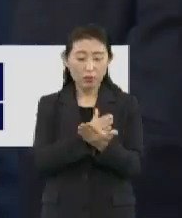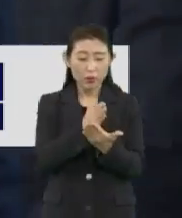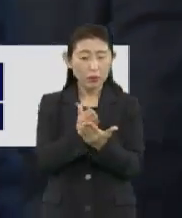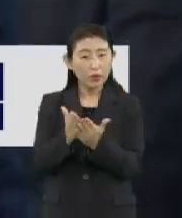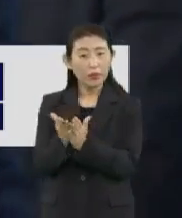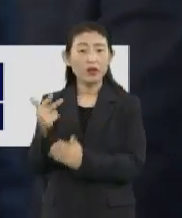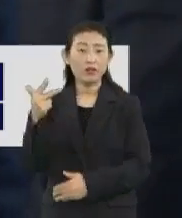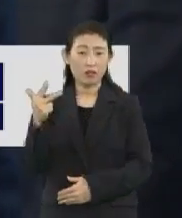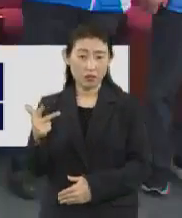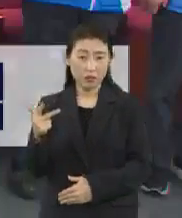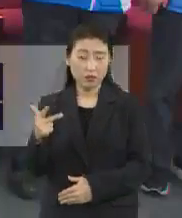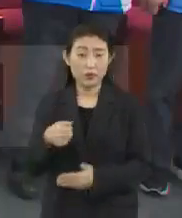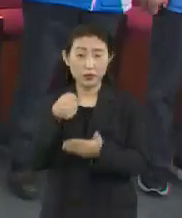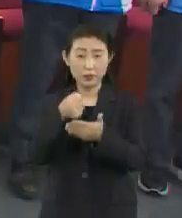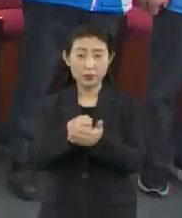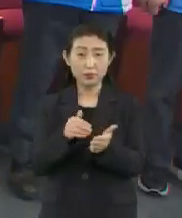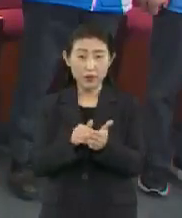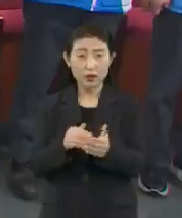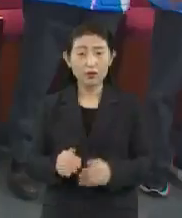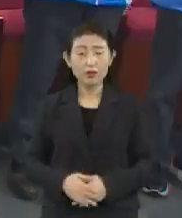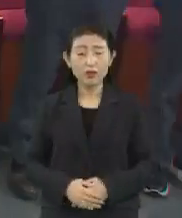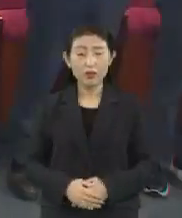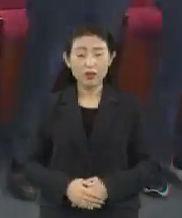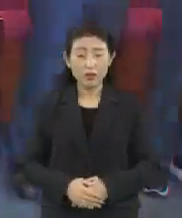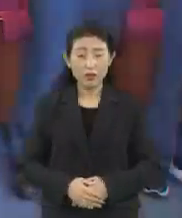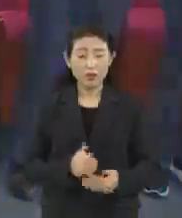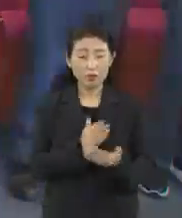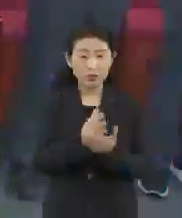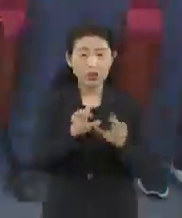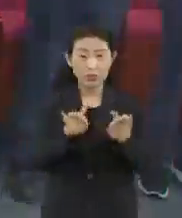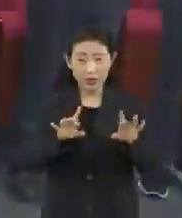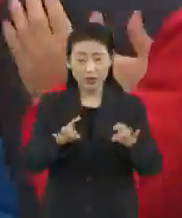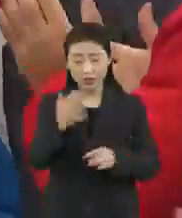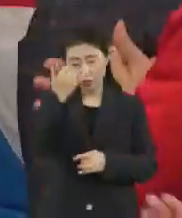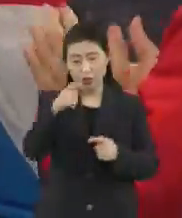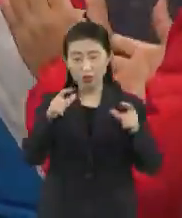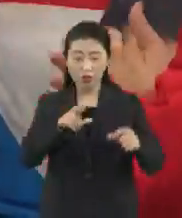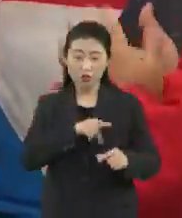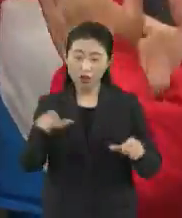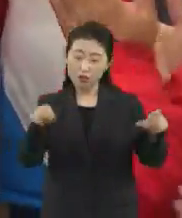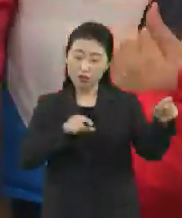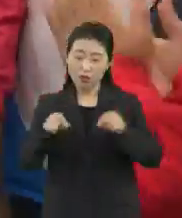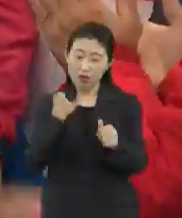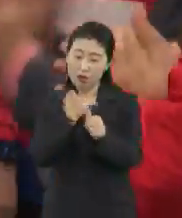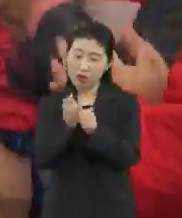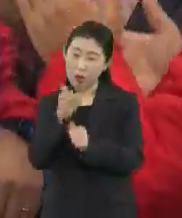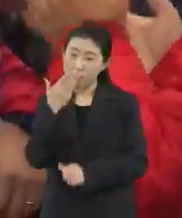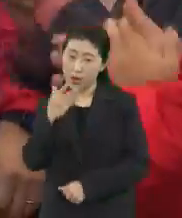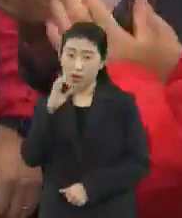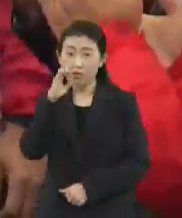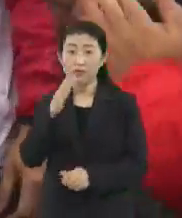7개 분과로 결정되면서 분과 위원회 충청권 임무들이 포함 될 지도 관심입니다